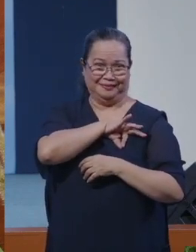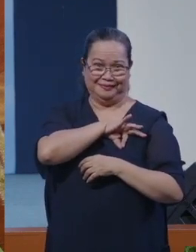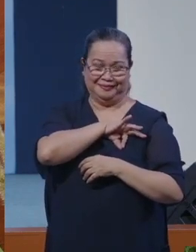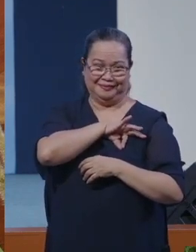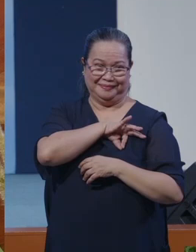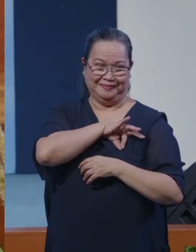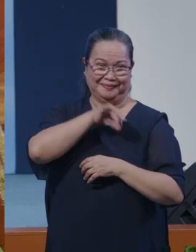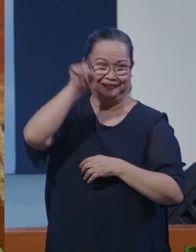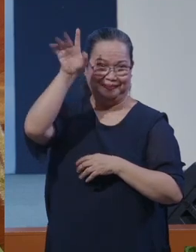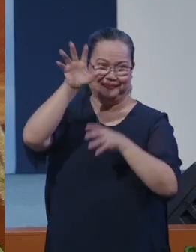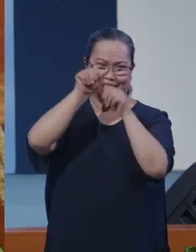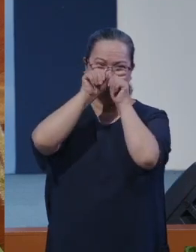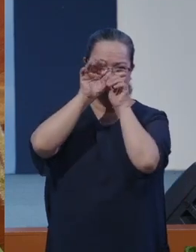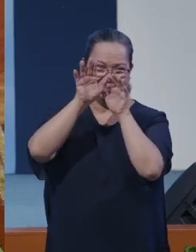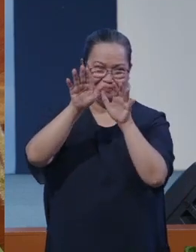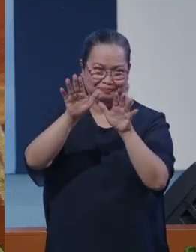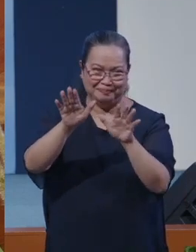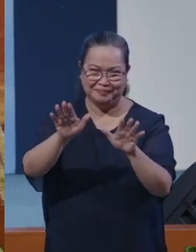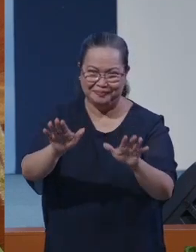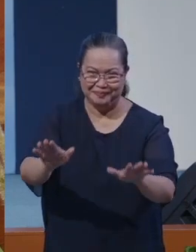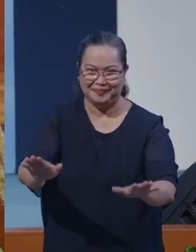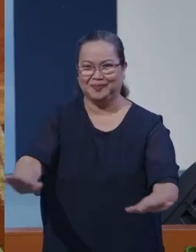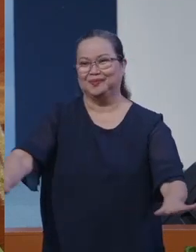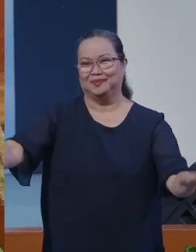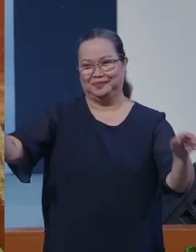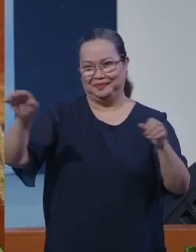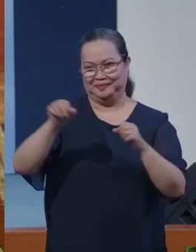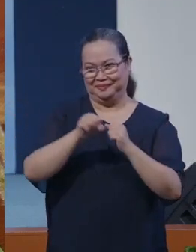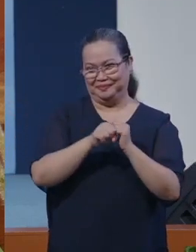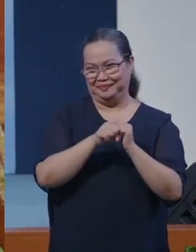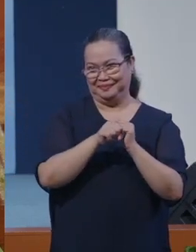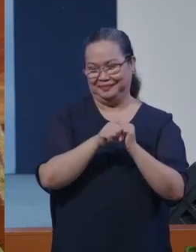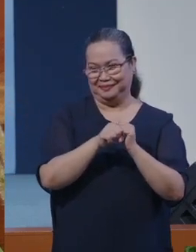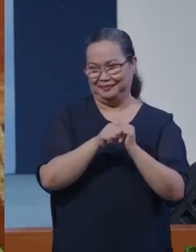Ang biyaya niya ay bilangin, sabi nung lumang himno.